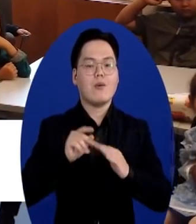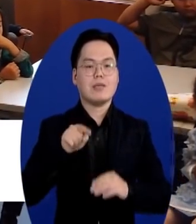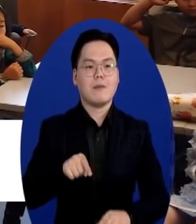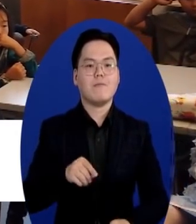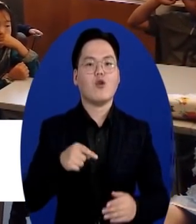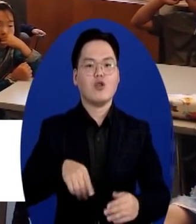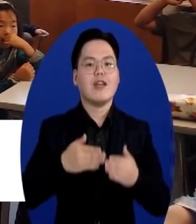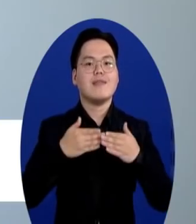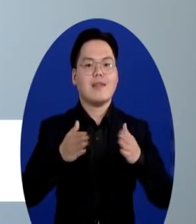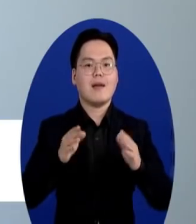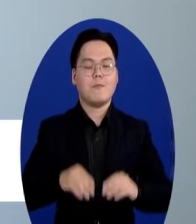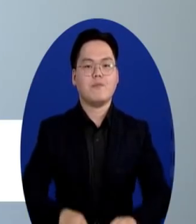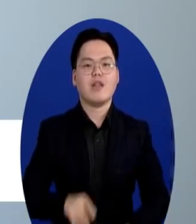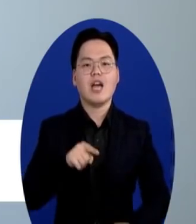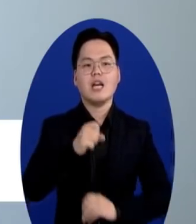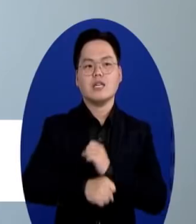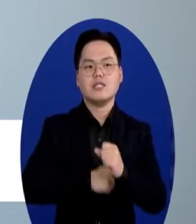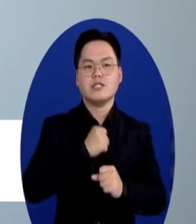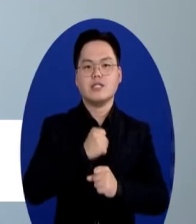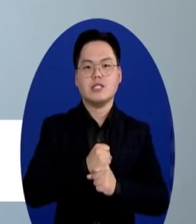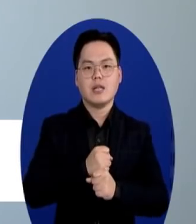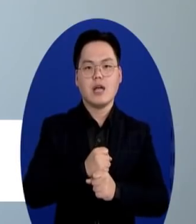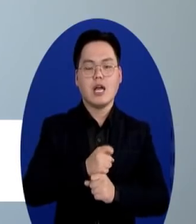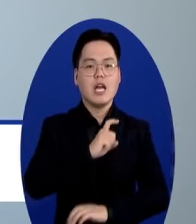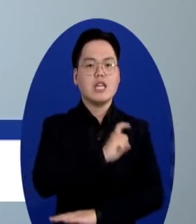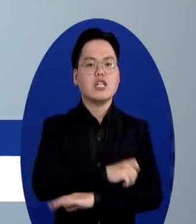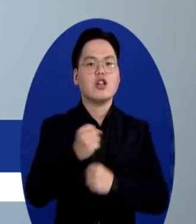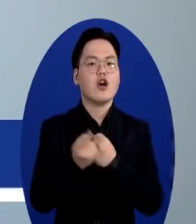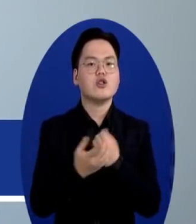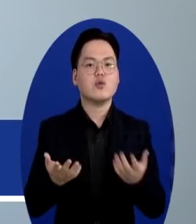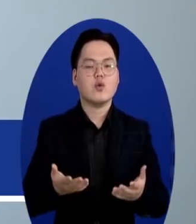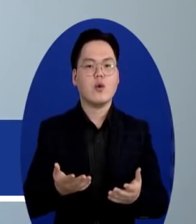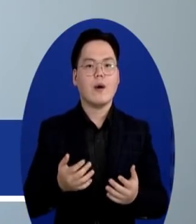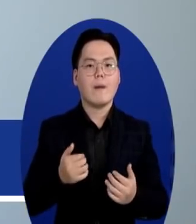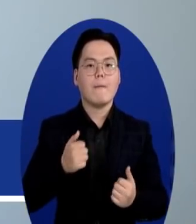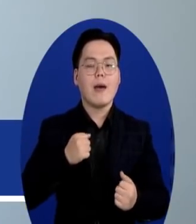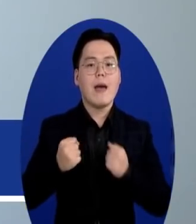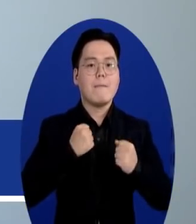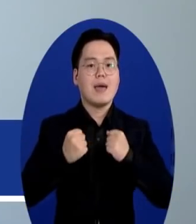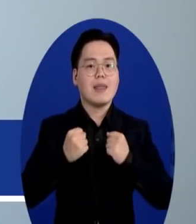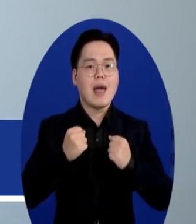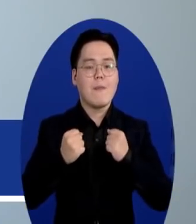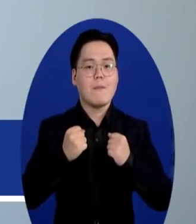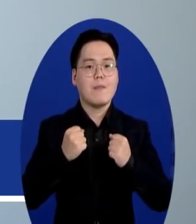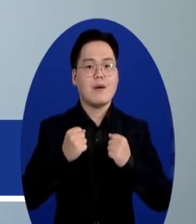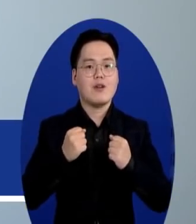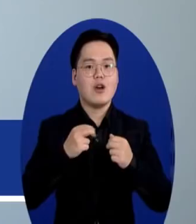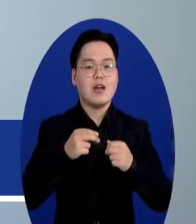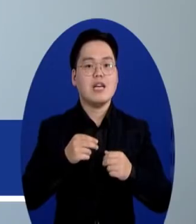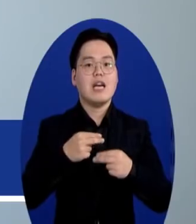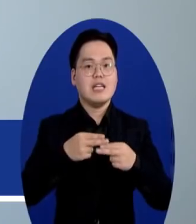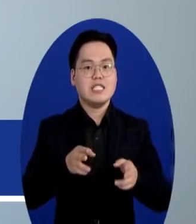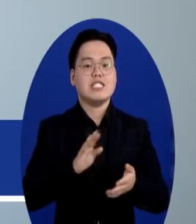нэлдэ хэлээ. Энэ жил бол манай хичээлийн жилийн онцлог нь Бийн Тамирын ангиг шинээр нээсэн Тоя Академи